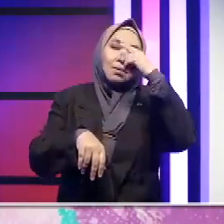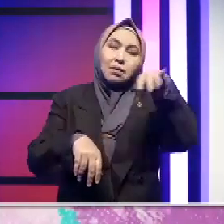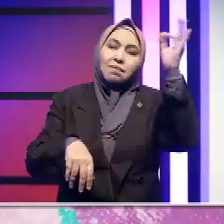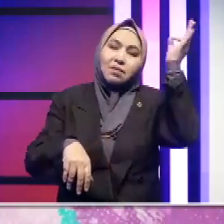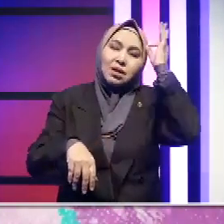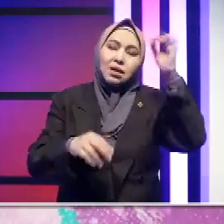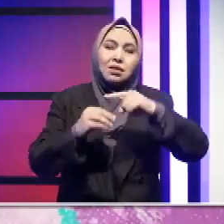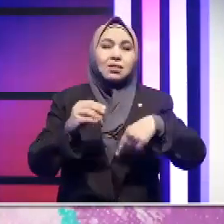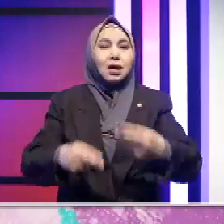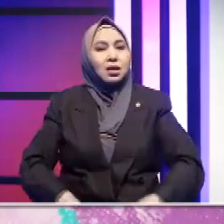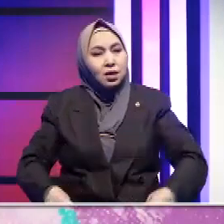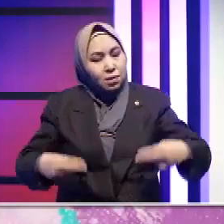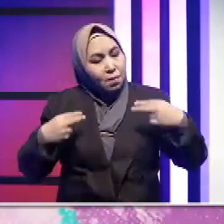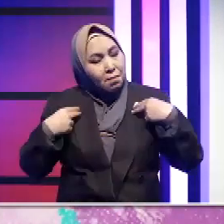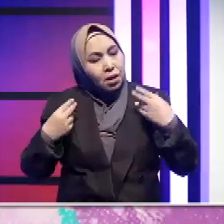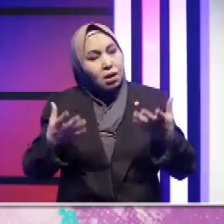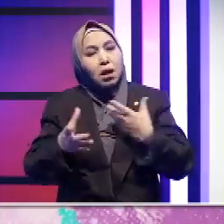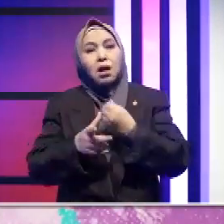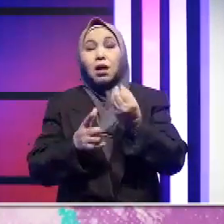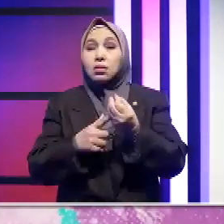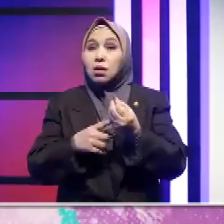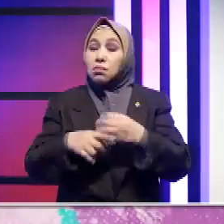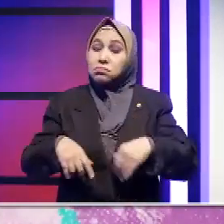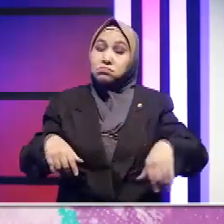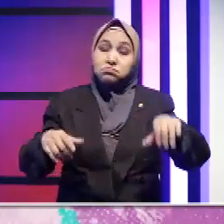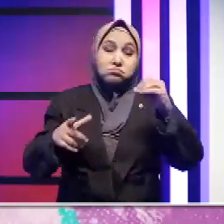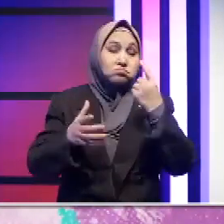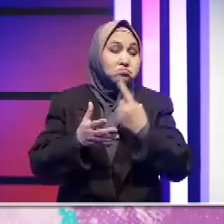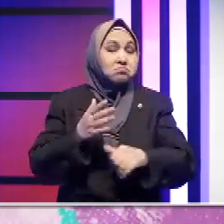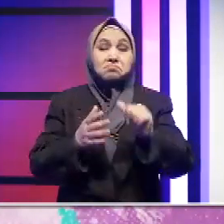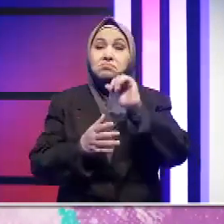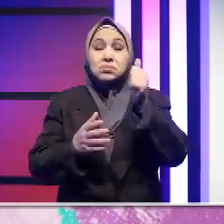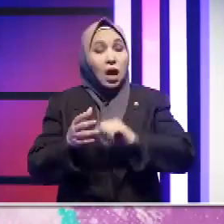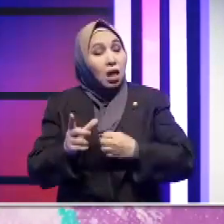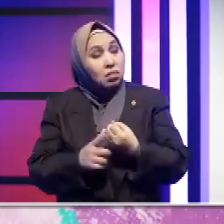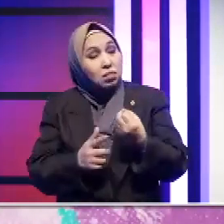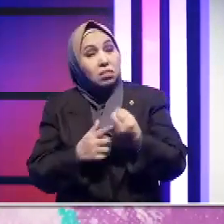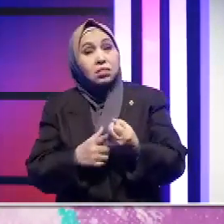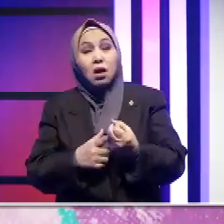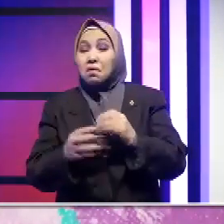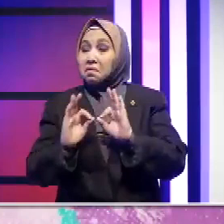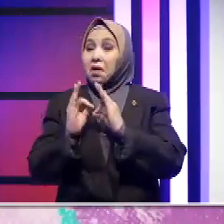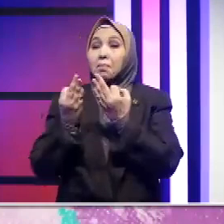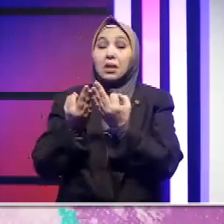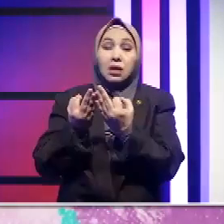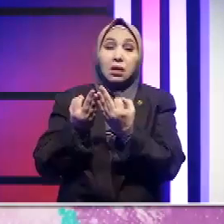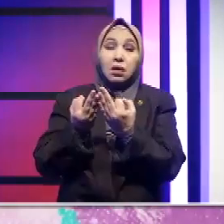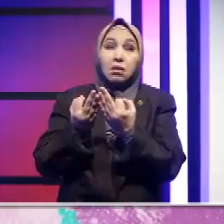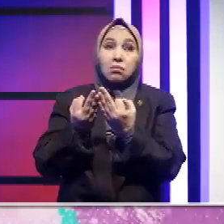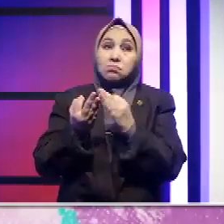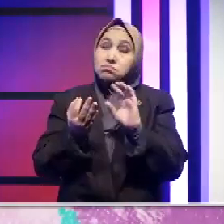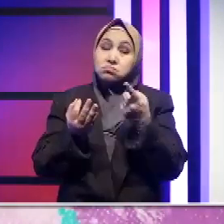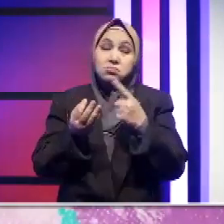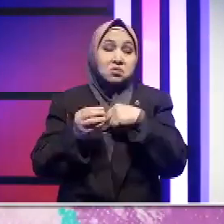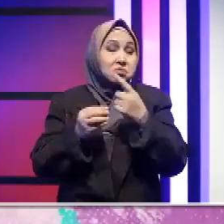kehidupan atau cita-cita dream Hai atau the family day just